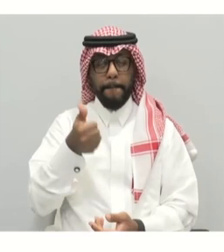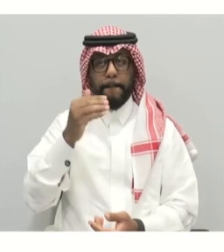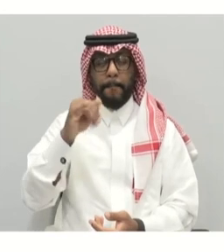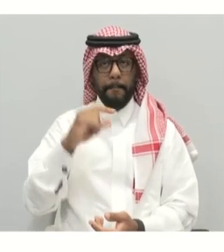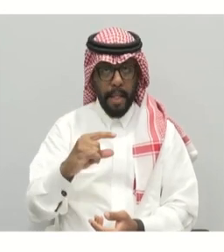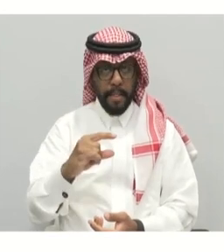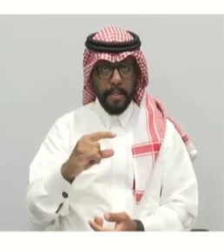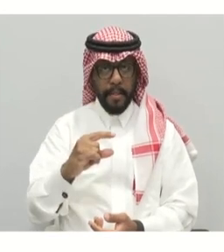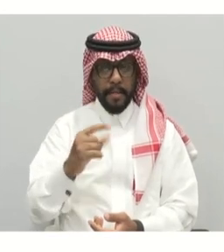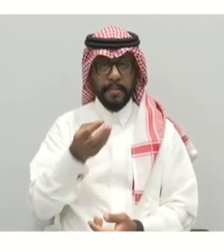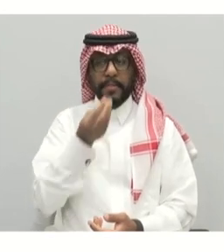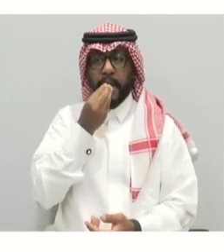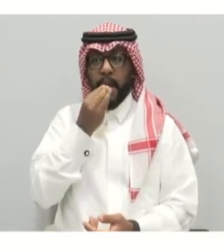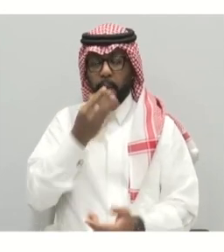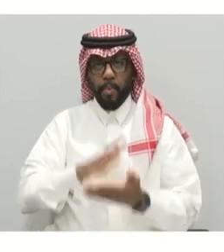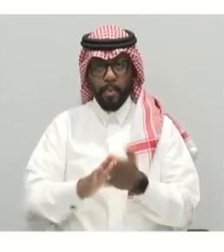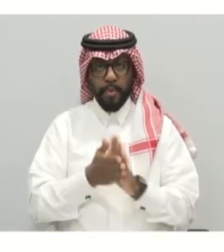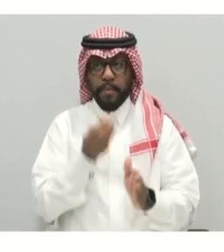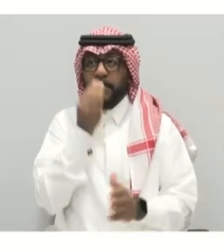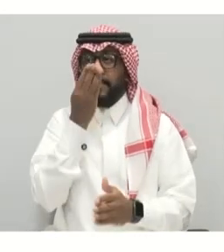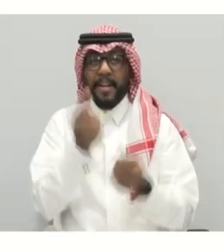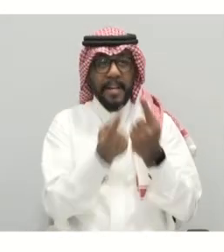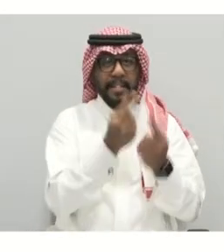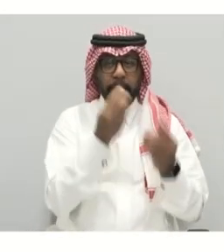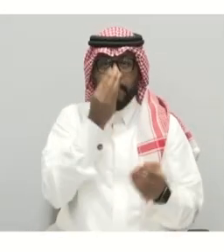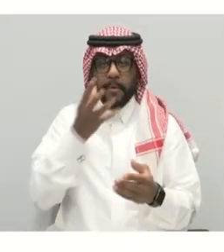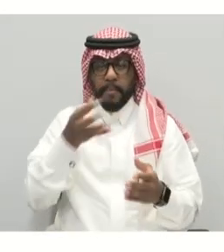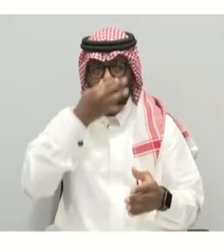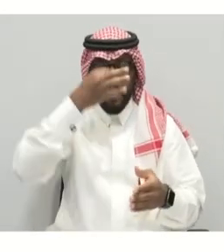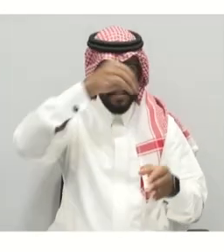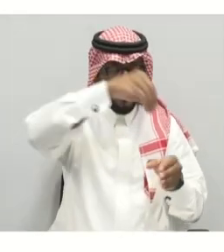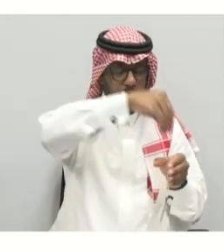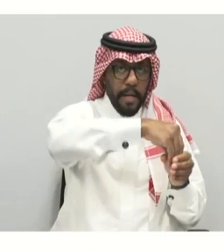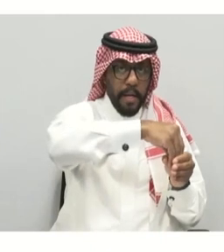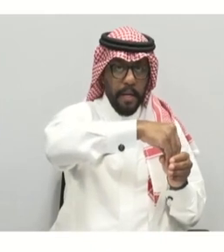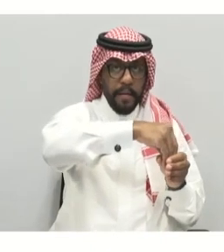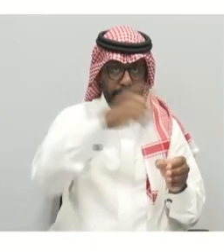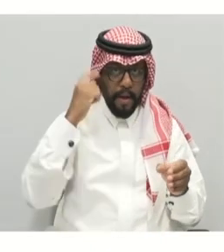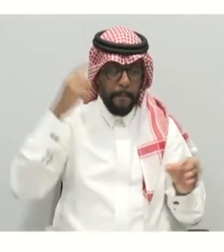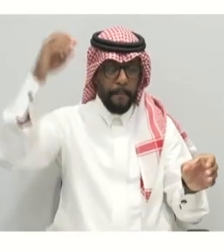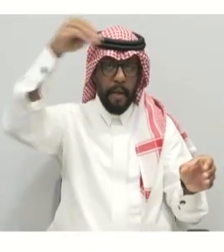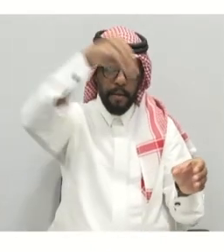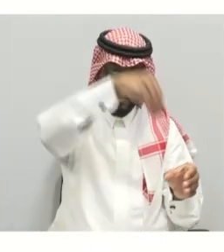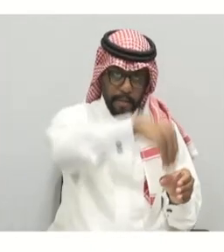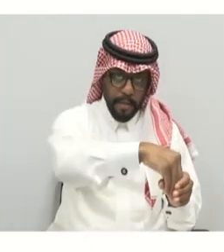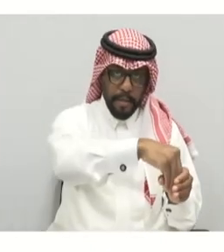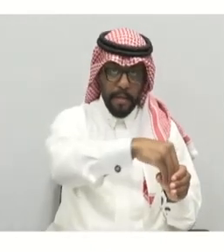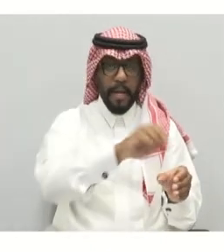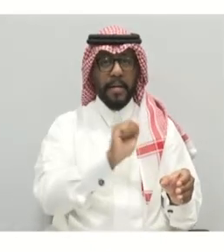يتحمل رمي مخلفات وما تبقى من هذه الوجبه في سله المهملات